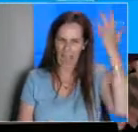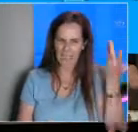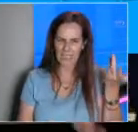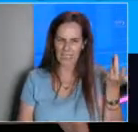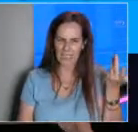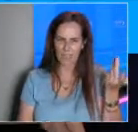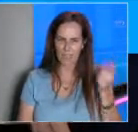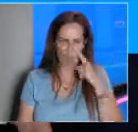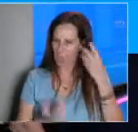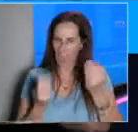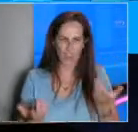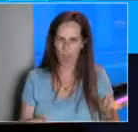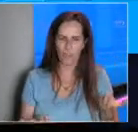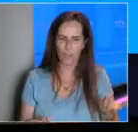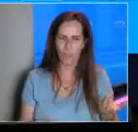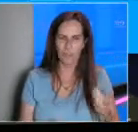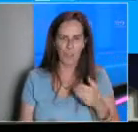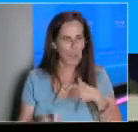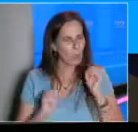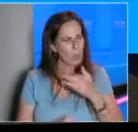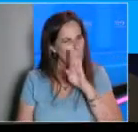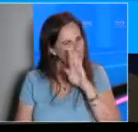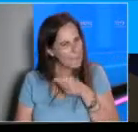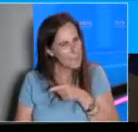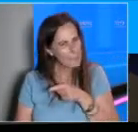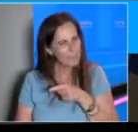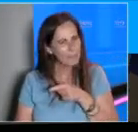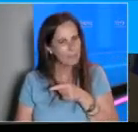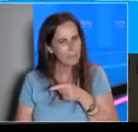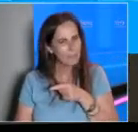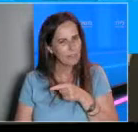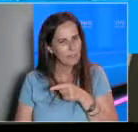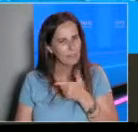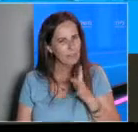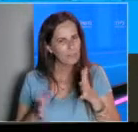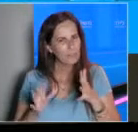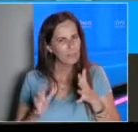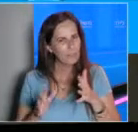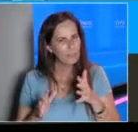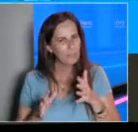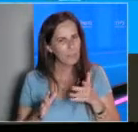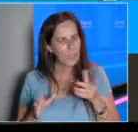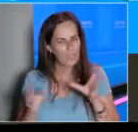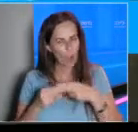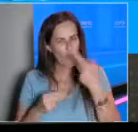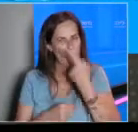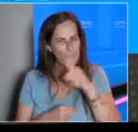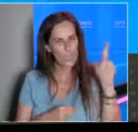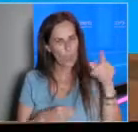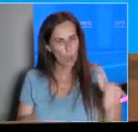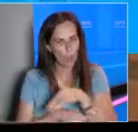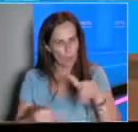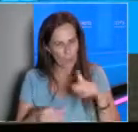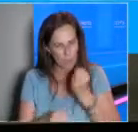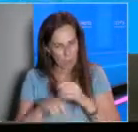זה עניין שלא נראה טוב מבחינתו, אבל אני לא יודע כמה נתניהו עם כ-900 או 870 אלף מובטלים הולך לבחירות, אני לא יודע איך הוא